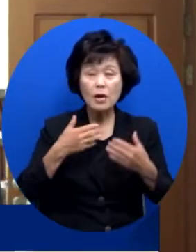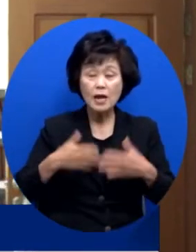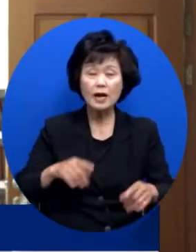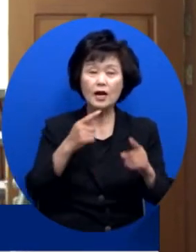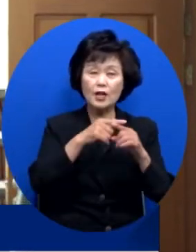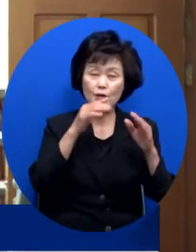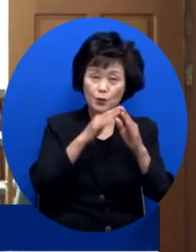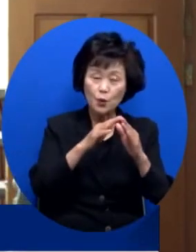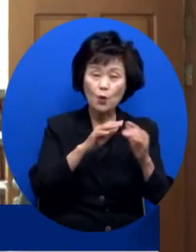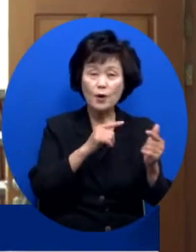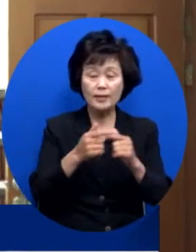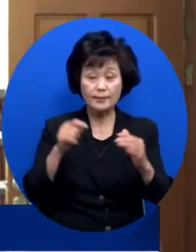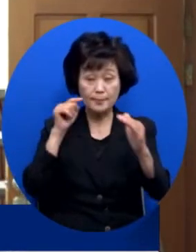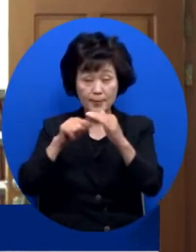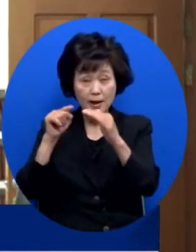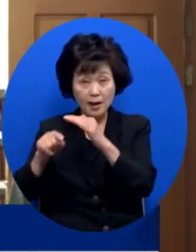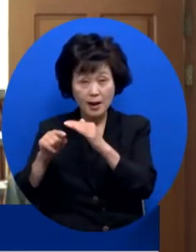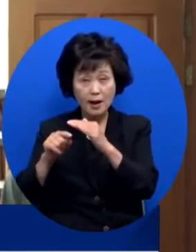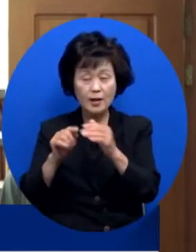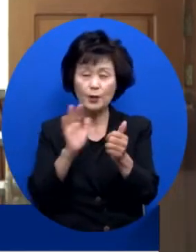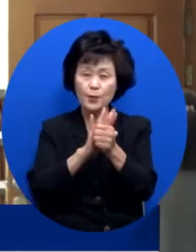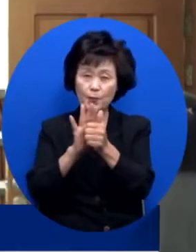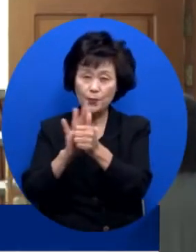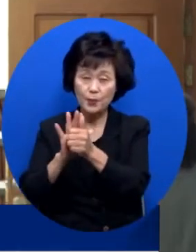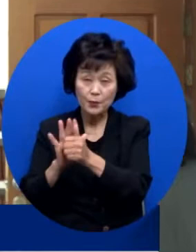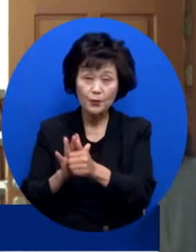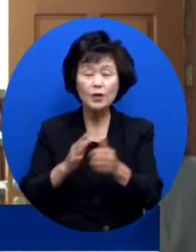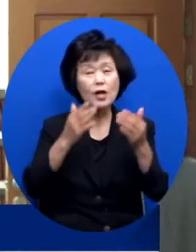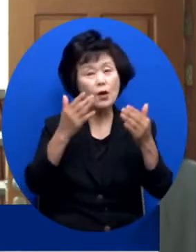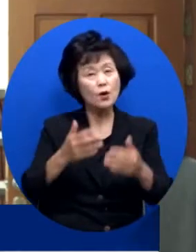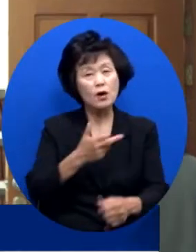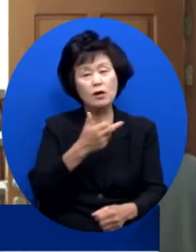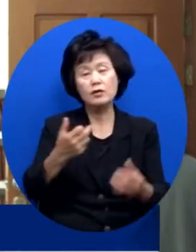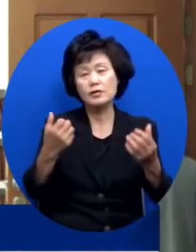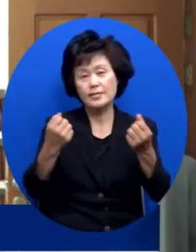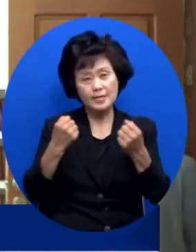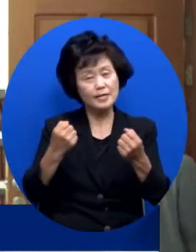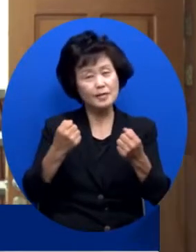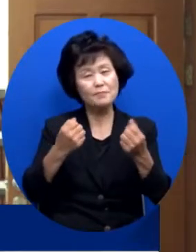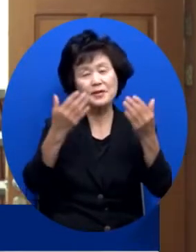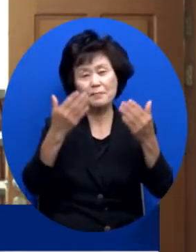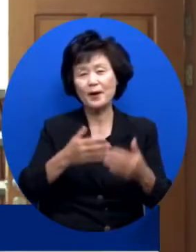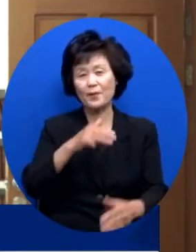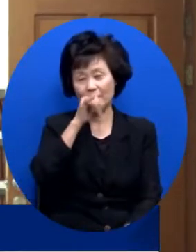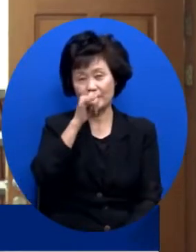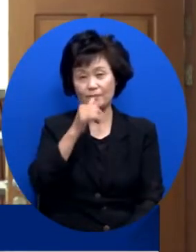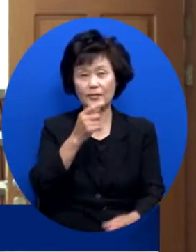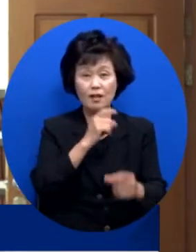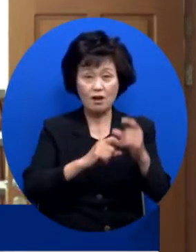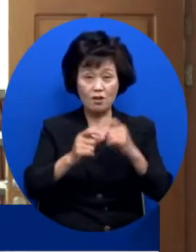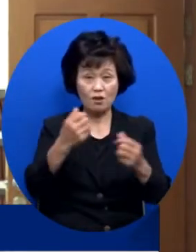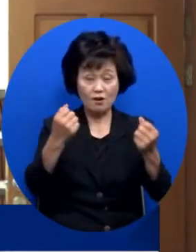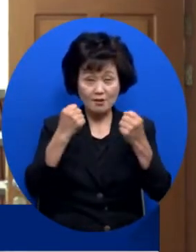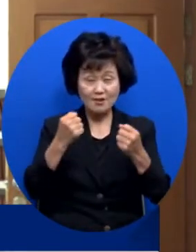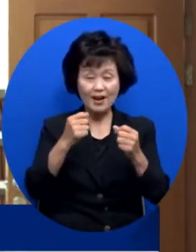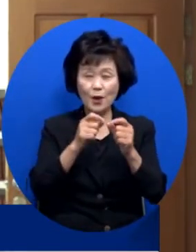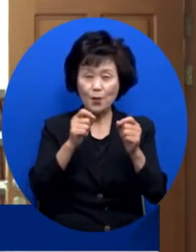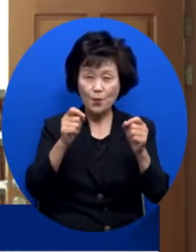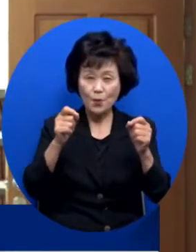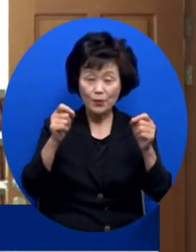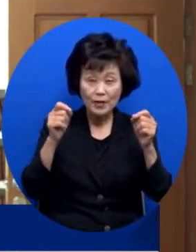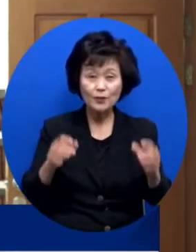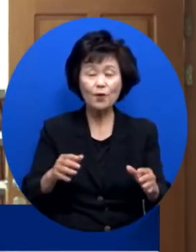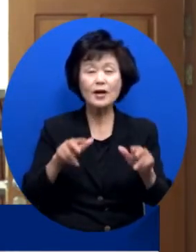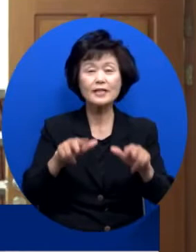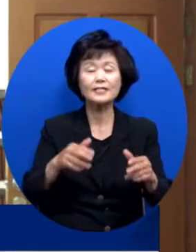주시고 섬겨 주시고 말씀으로 또 위로해 주셔서 얼마나 큰 힘을 얻는지 모릅니다. 더 건강하게 오랫동안 지금처럼